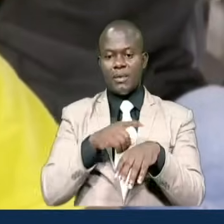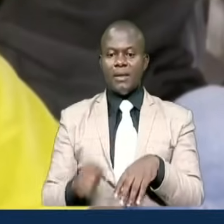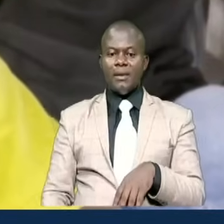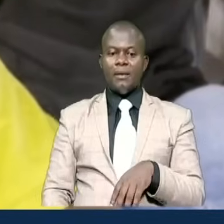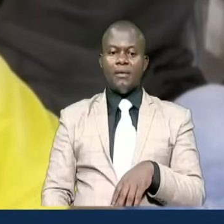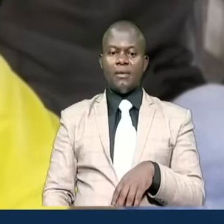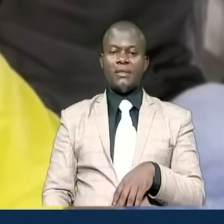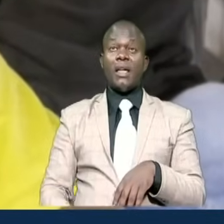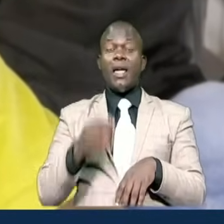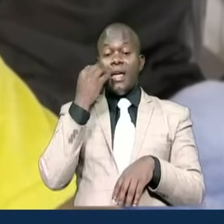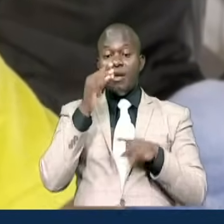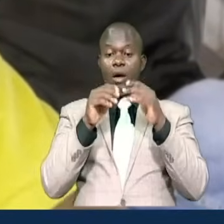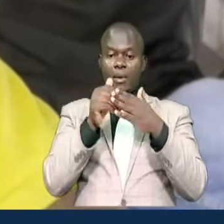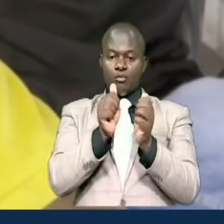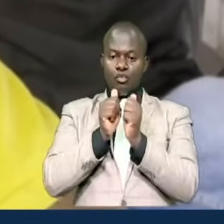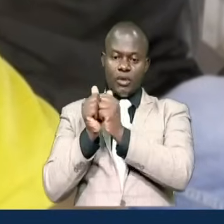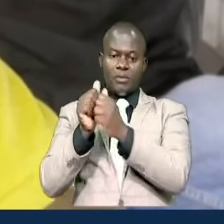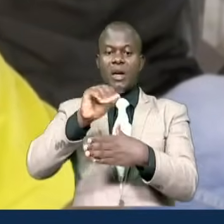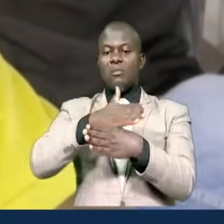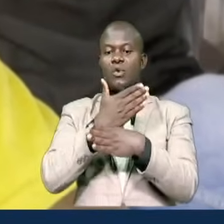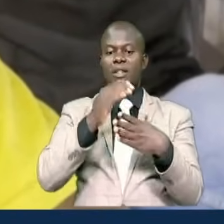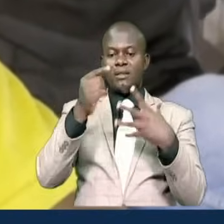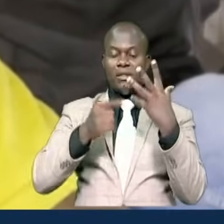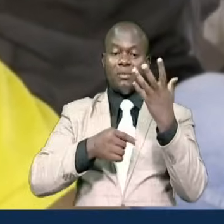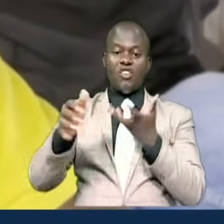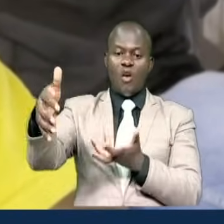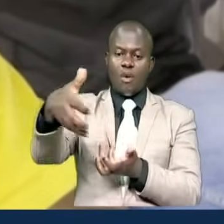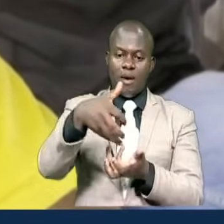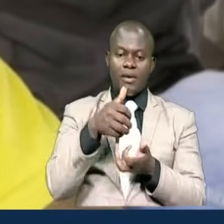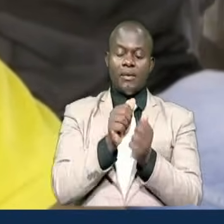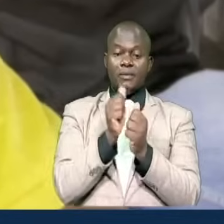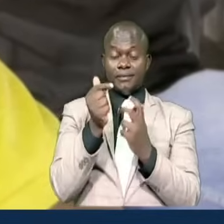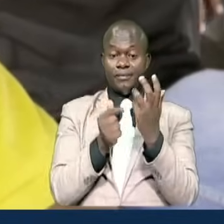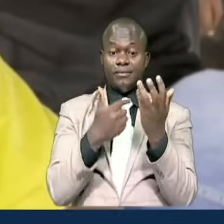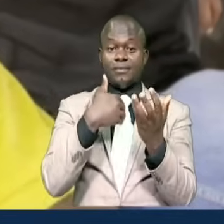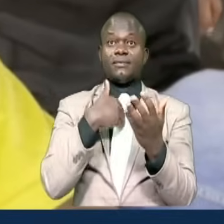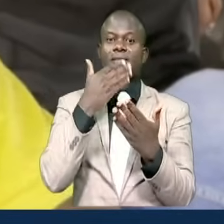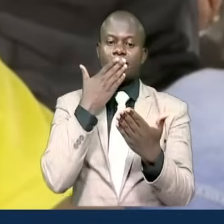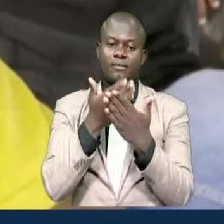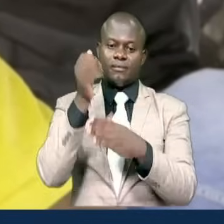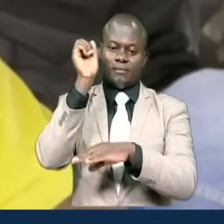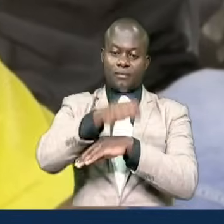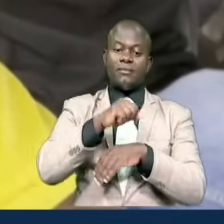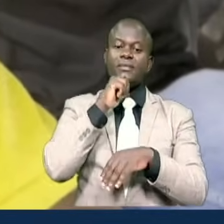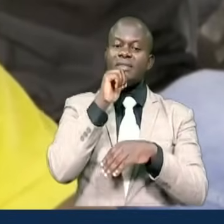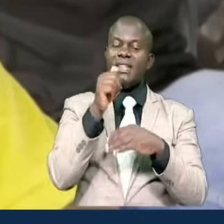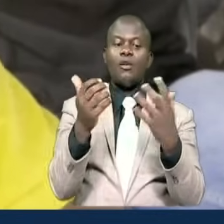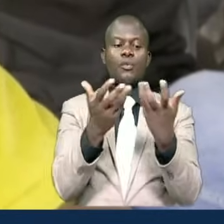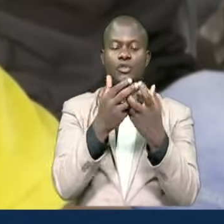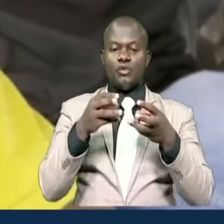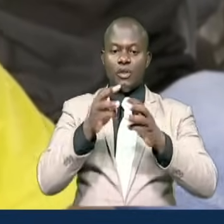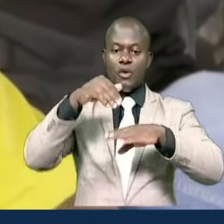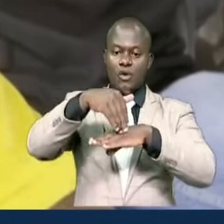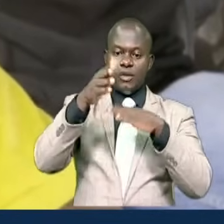abantu muri kumwe mugasangira ibyo wahashye n'ibyo mufite biba byiza kurushaho ntabwo bihuje n'uko wakohereza